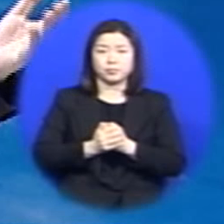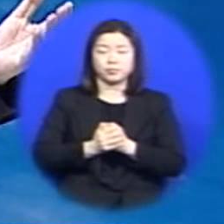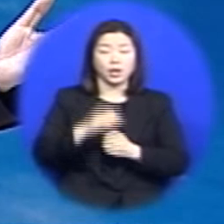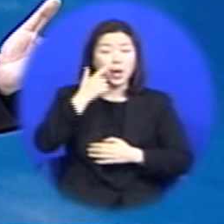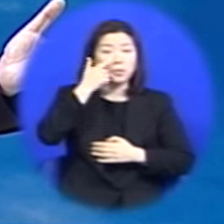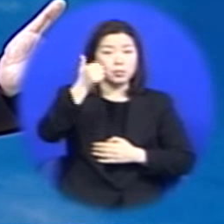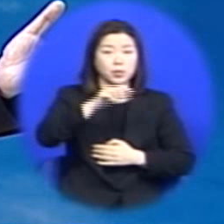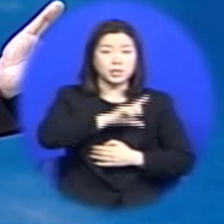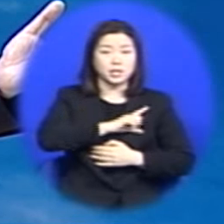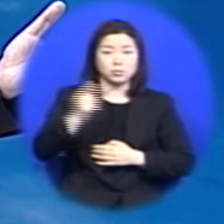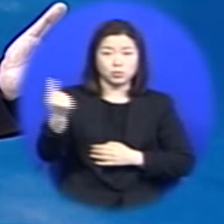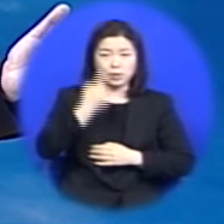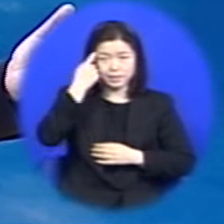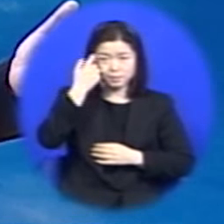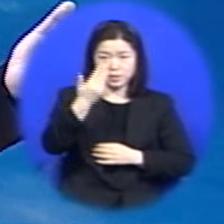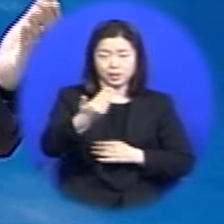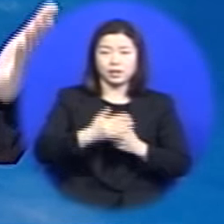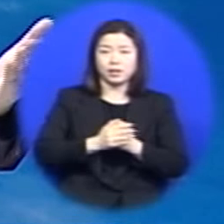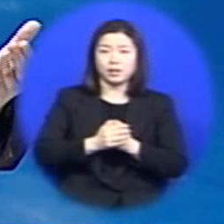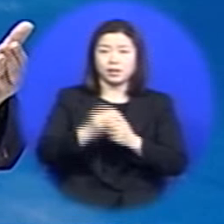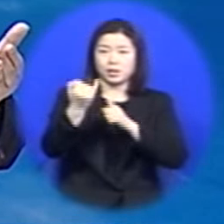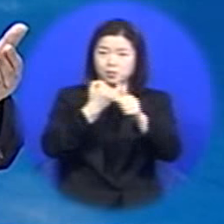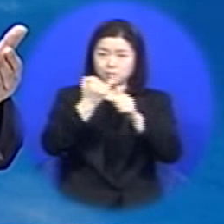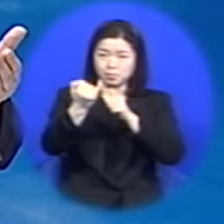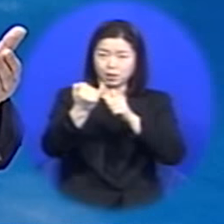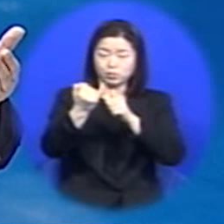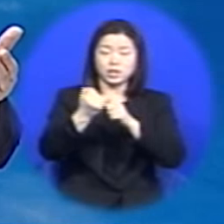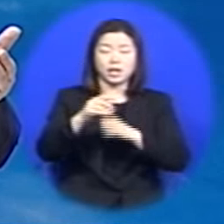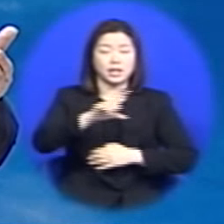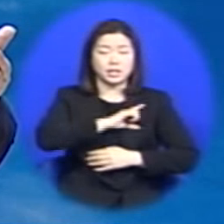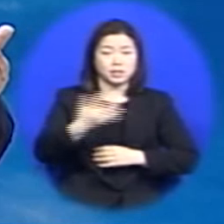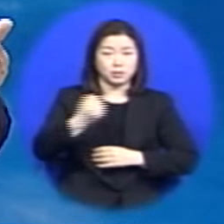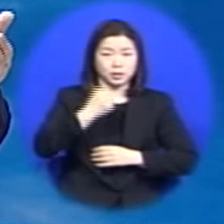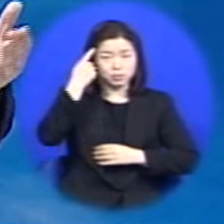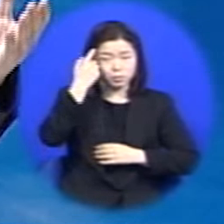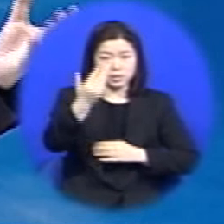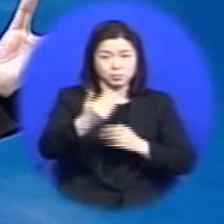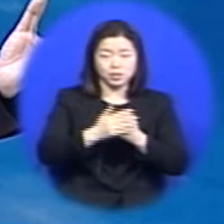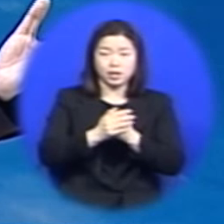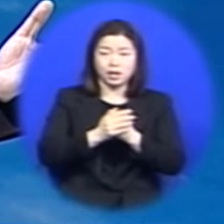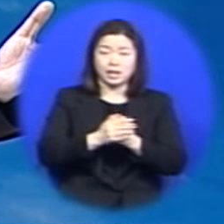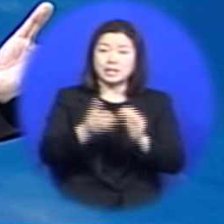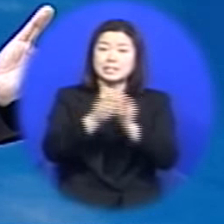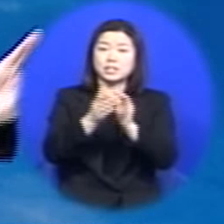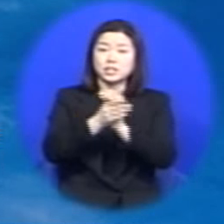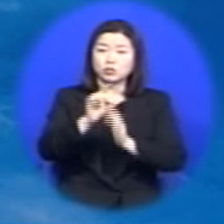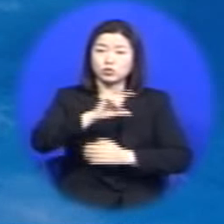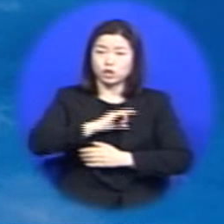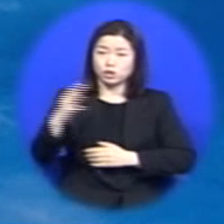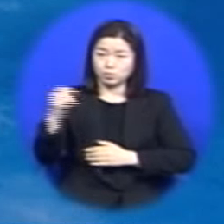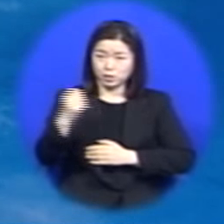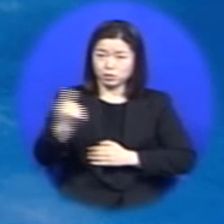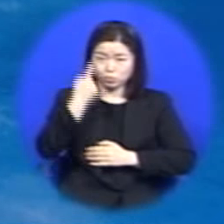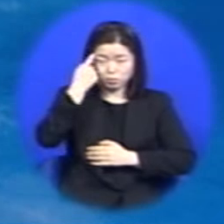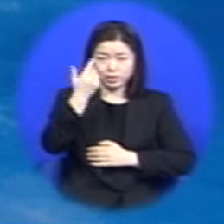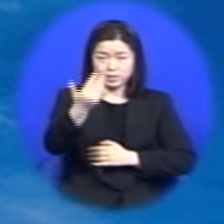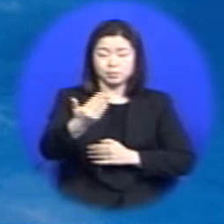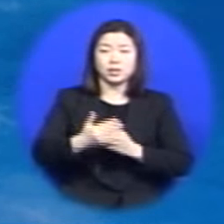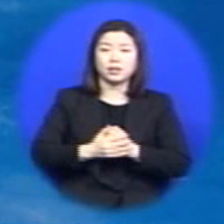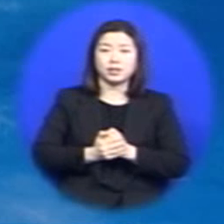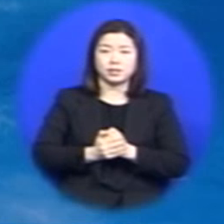부모님 이름으로 오셨어요? 배우자 이름으로 오셨어요? 친구 이름으로 오셨어요?